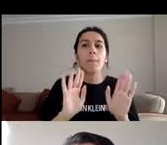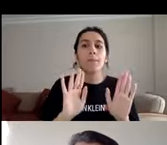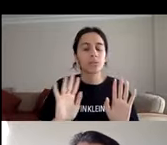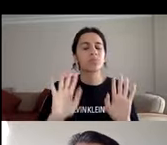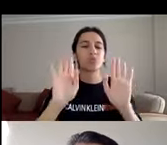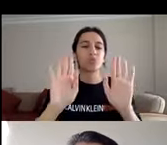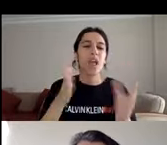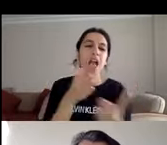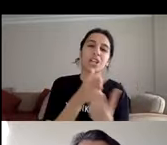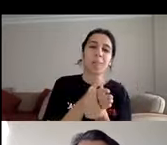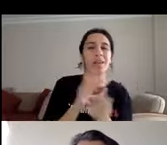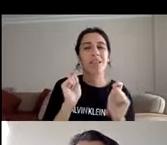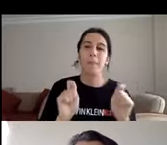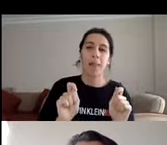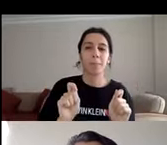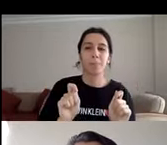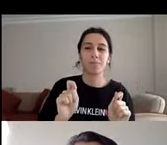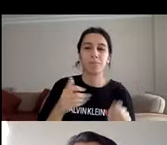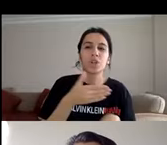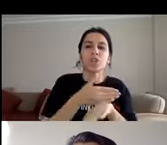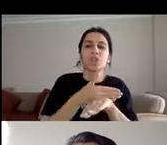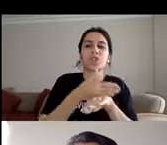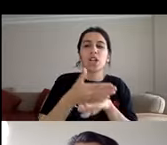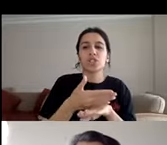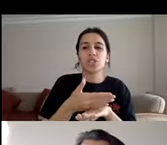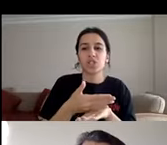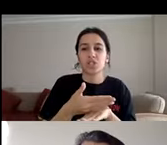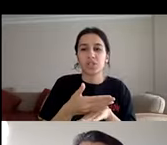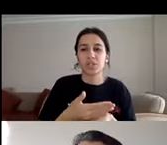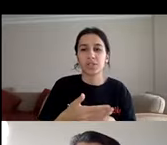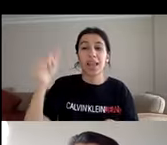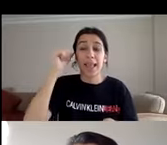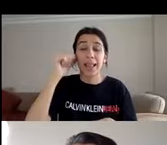buna erişilebilir hale getirelim diyerek, toplantının başında da bahsettiğim gibi geriye